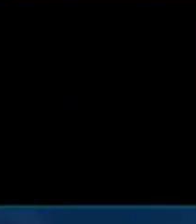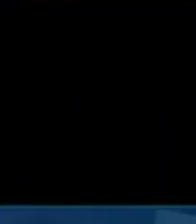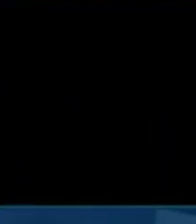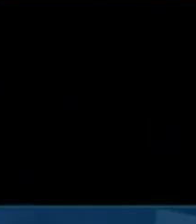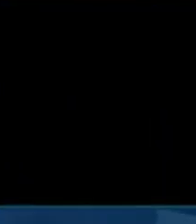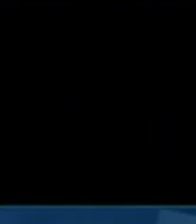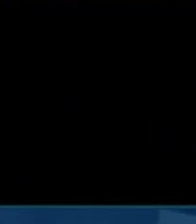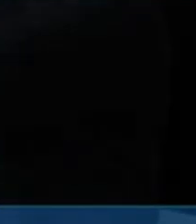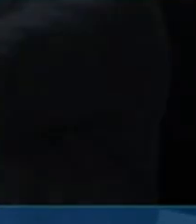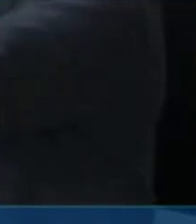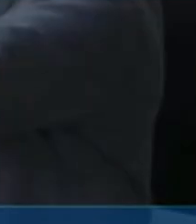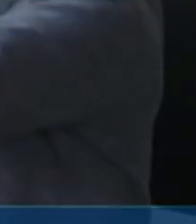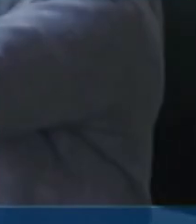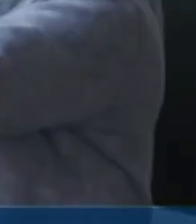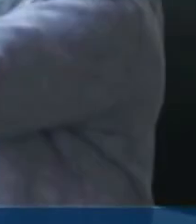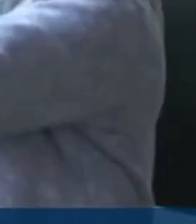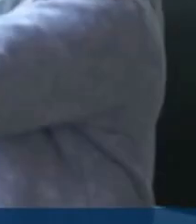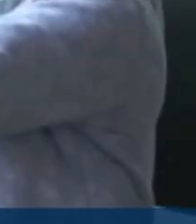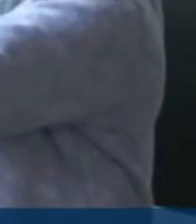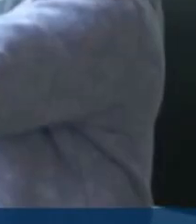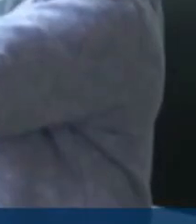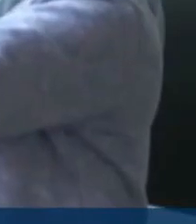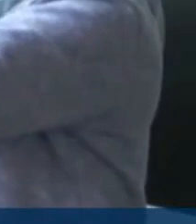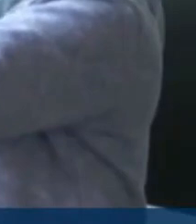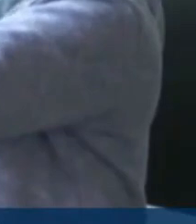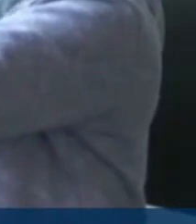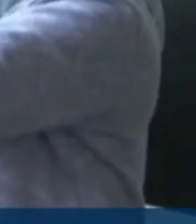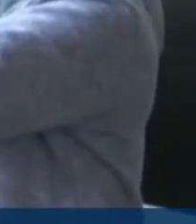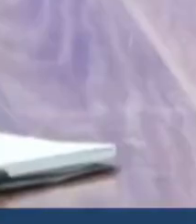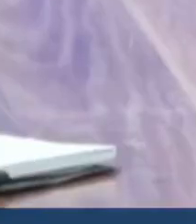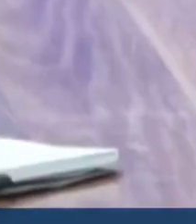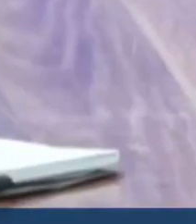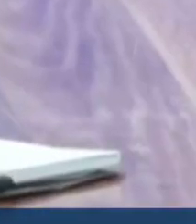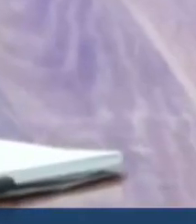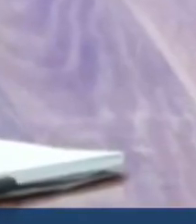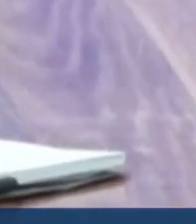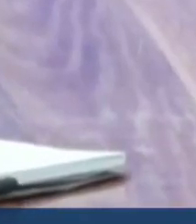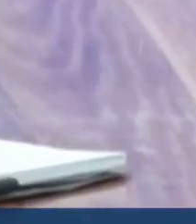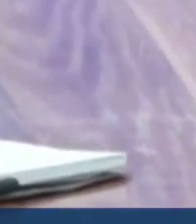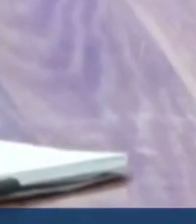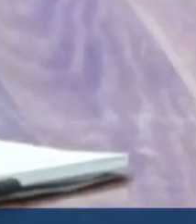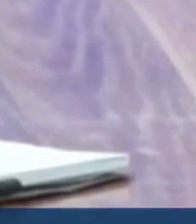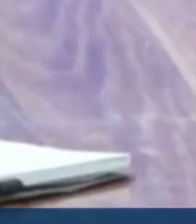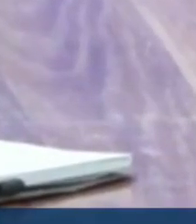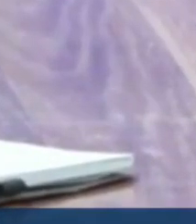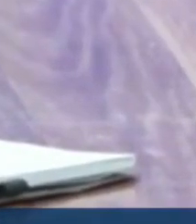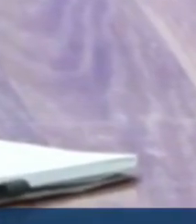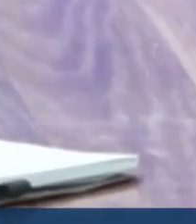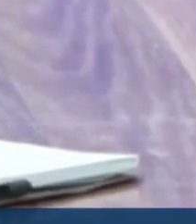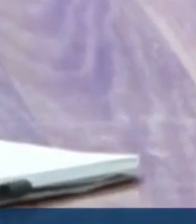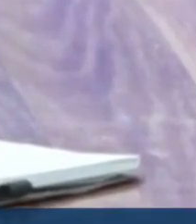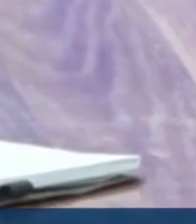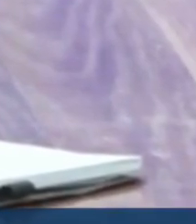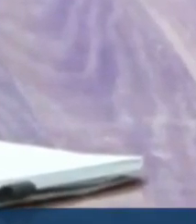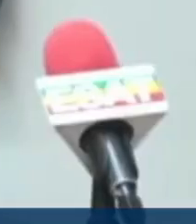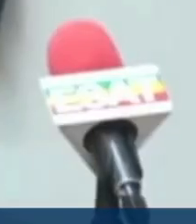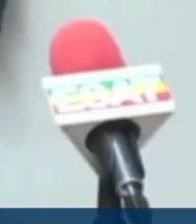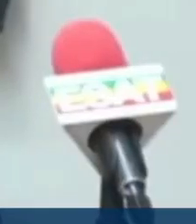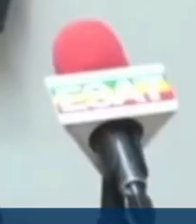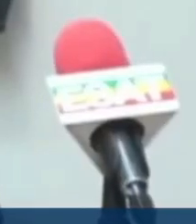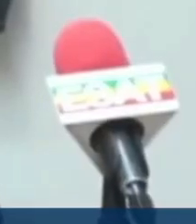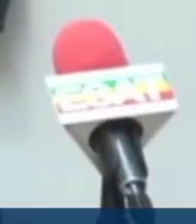ጃኔዝ ሌናርሽች ኣብ ወርሒ ሰነ 2014 ዓ.ም ምስ መንግስቲ ትግራይ ድሕሪ ዝገበርዎ ዝርርብ ኣብ ትግራይ ዝተዓፀ ግልጋሎታት